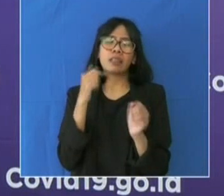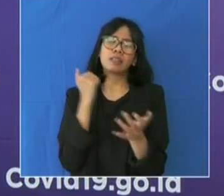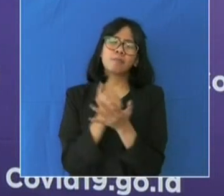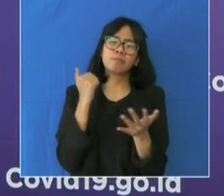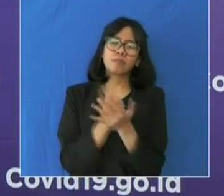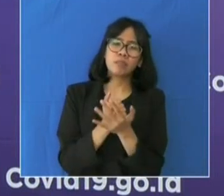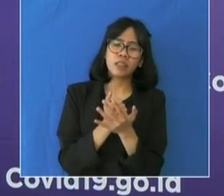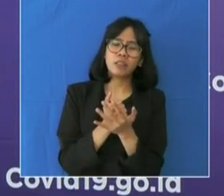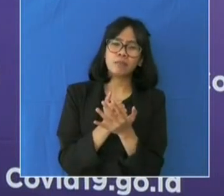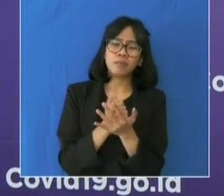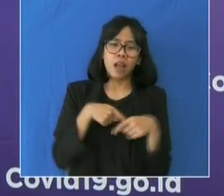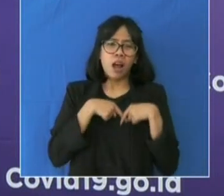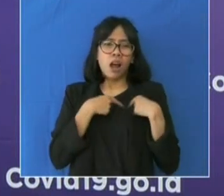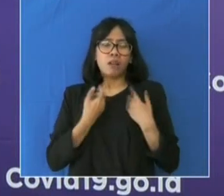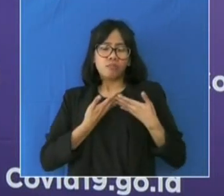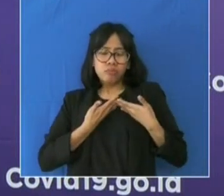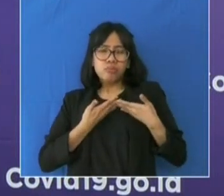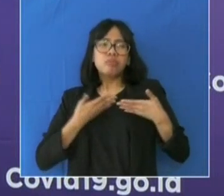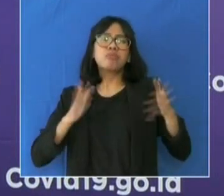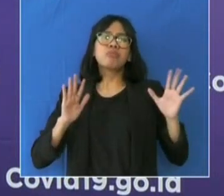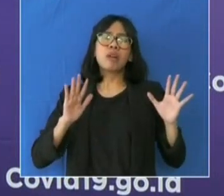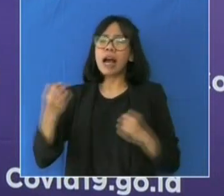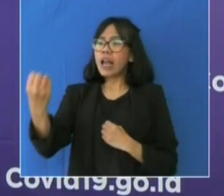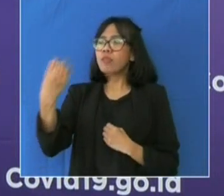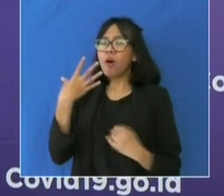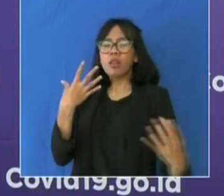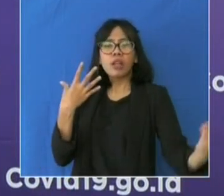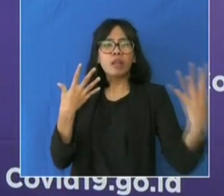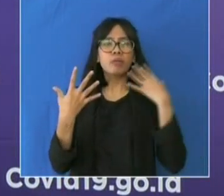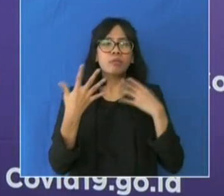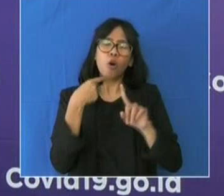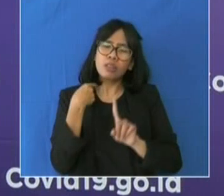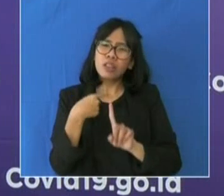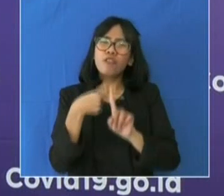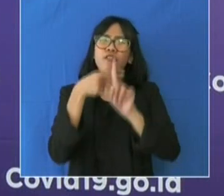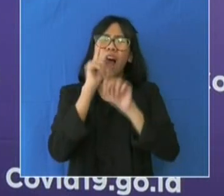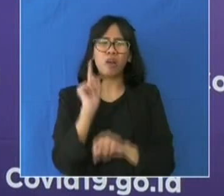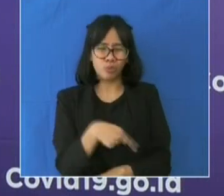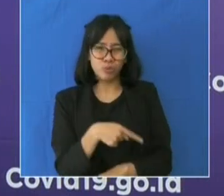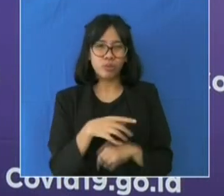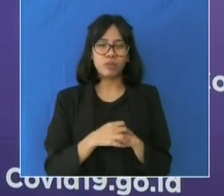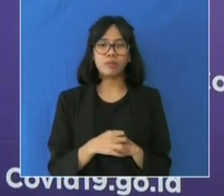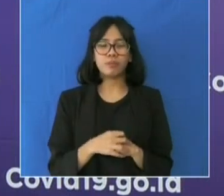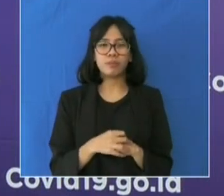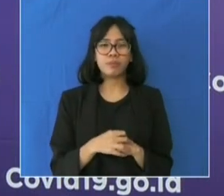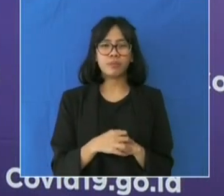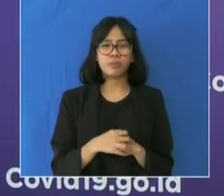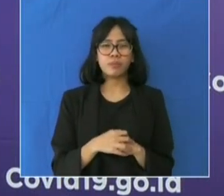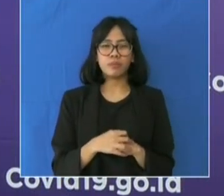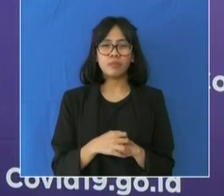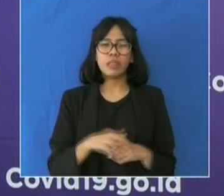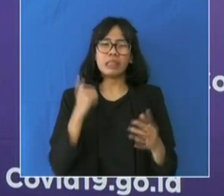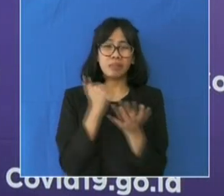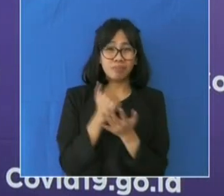Seharusnya menggugah kita semua untuk meresponnya secara naluriah kita pasti